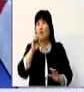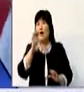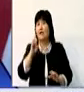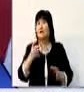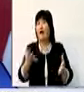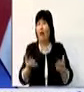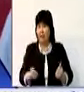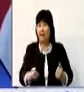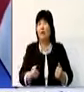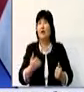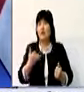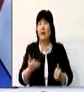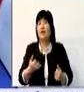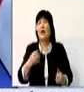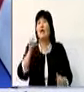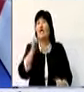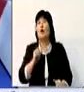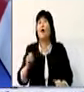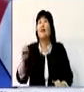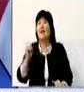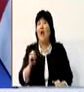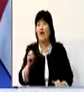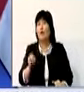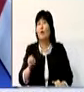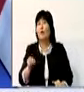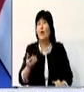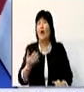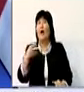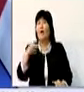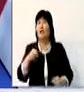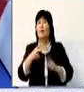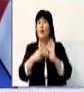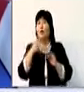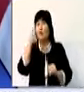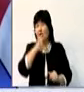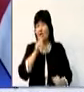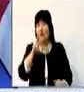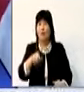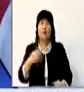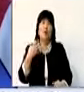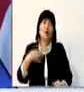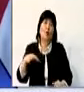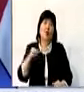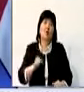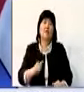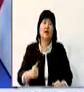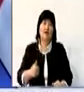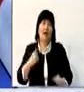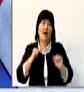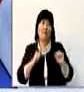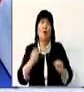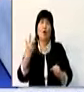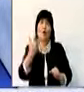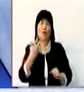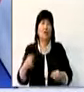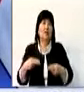алдық. Бәрібет Еламан Ерғалиев бауырымыз. Осы 2018 жылы осы Қызылорда облысының намысын қорғап осы күш балуан